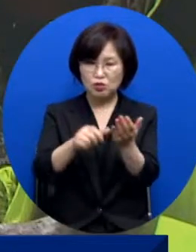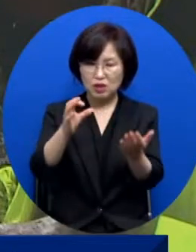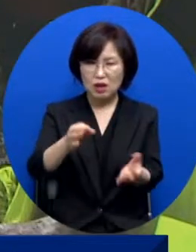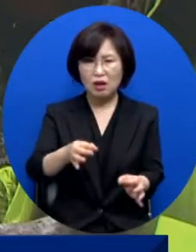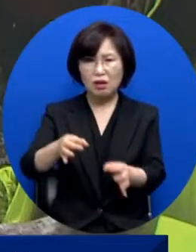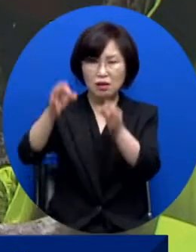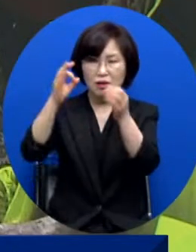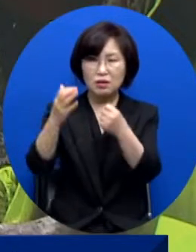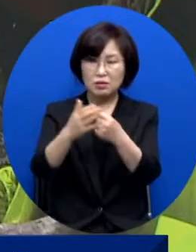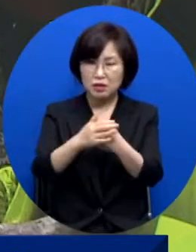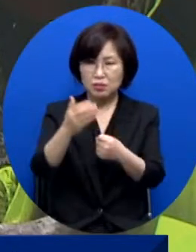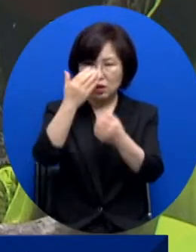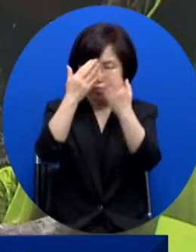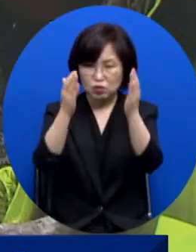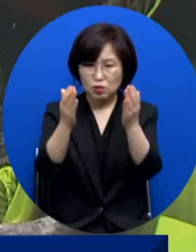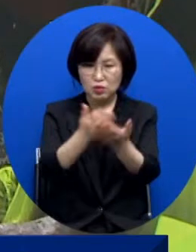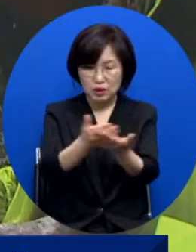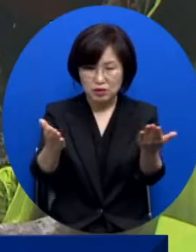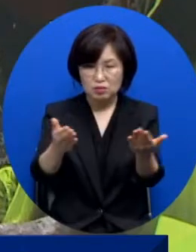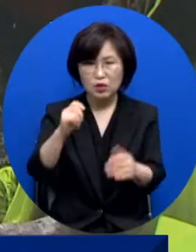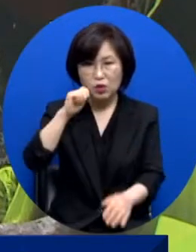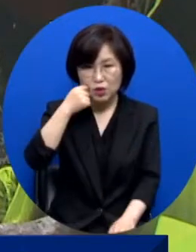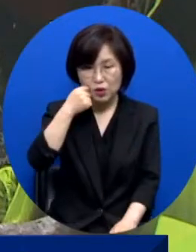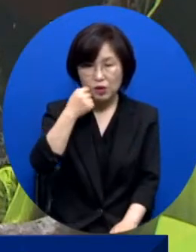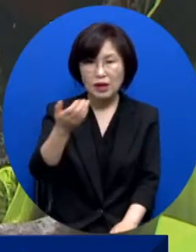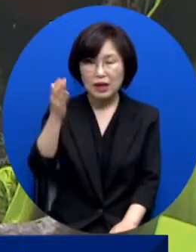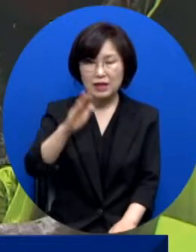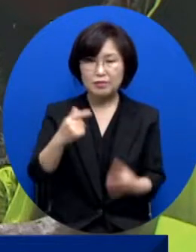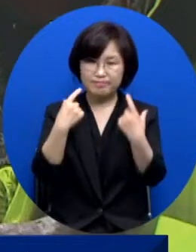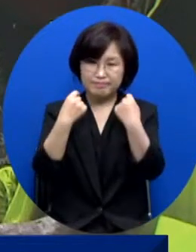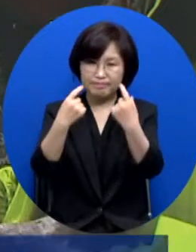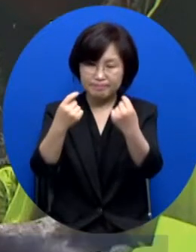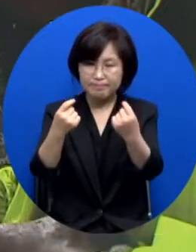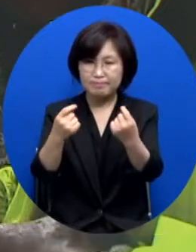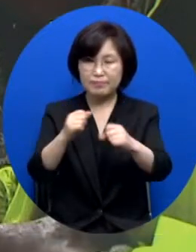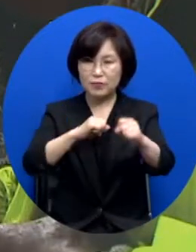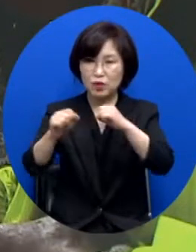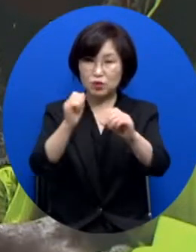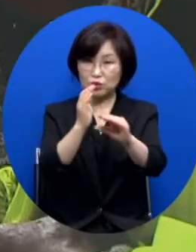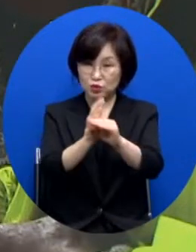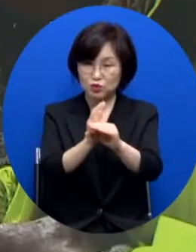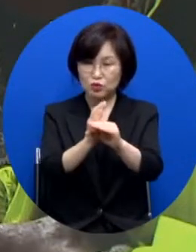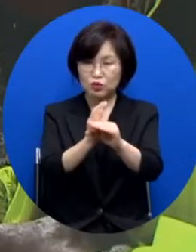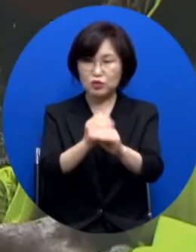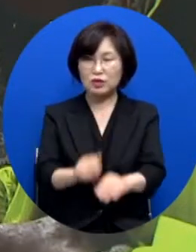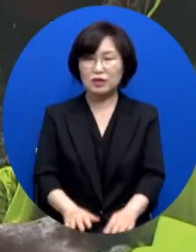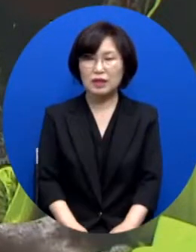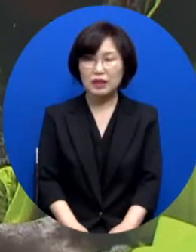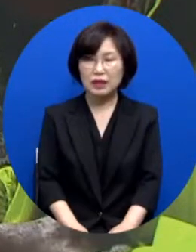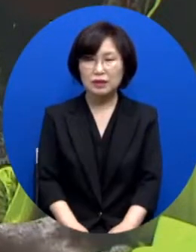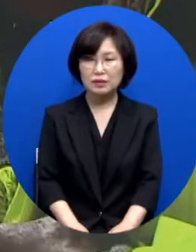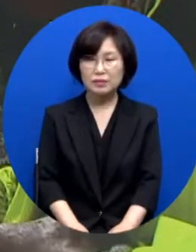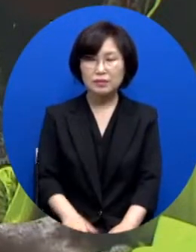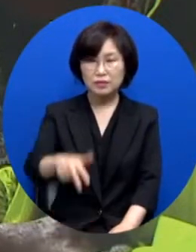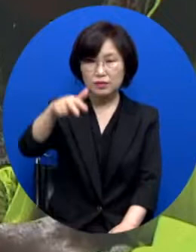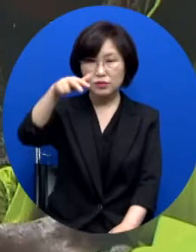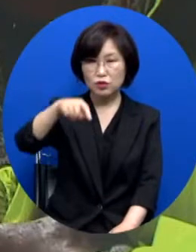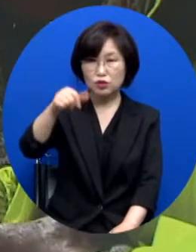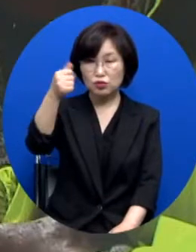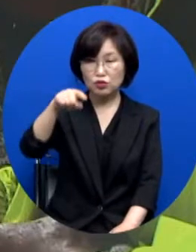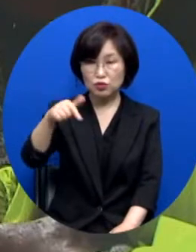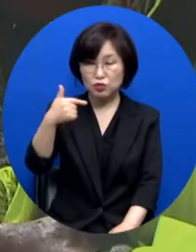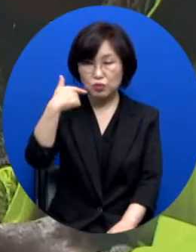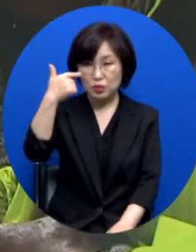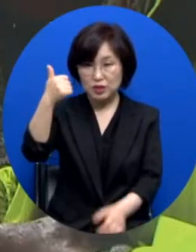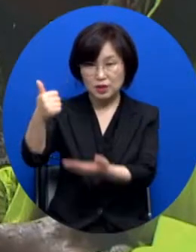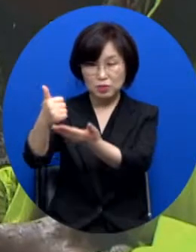전국 무료급식소가 어려운 상황이지만 사역을 이어오고 있는데요. 이번 시간은 포항 참사랑 공동체 주훈 목사님